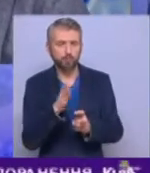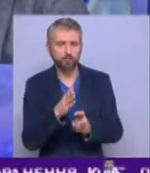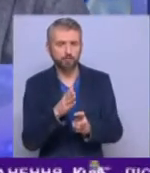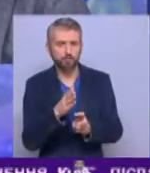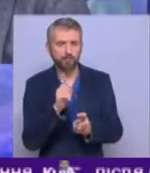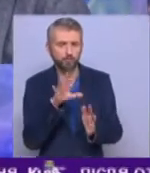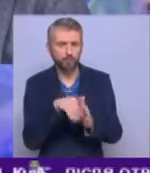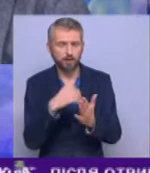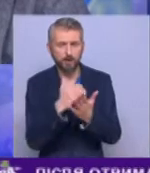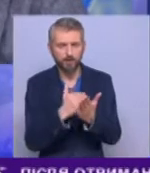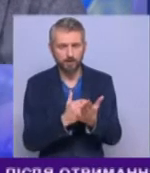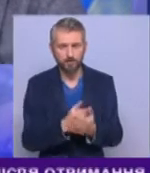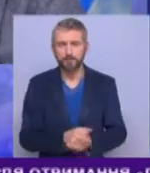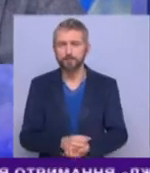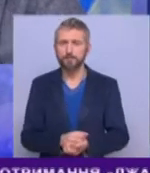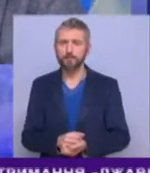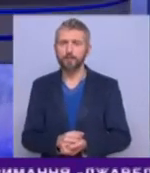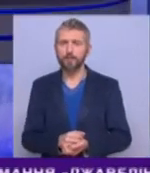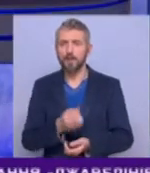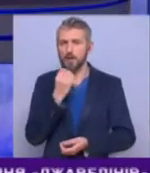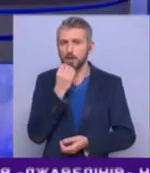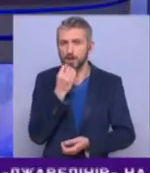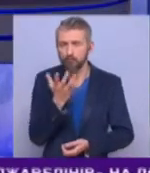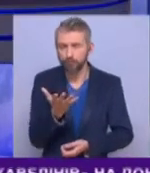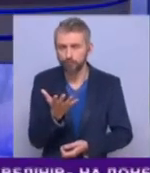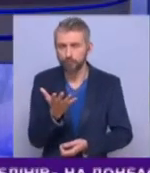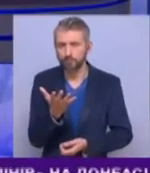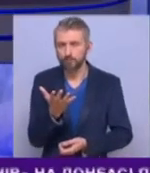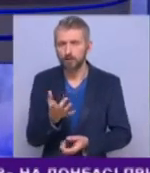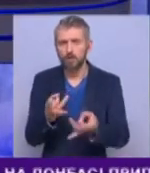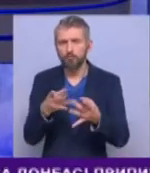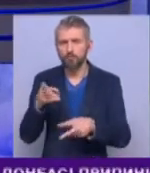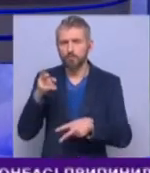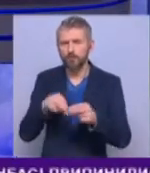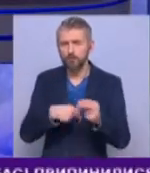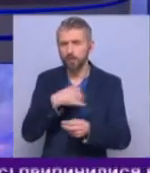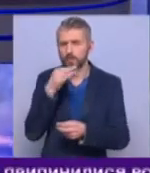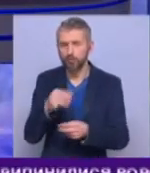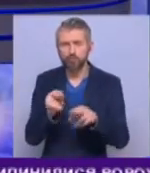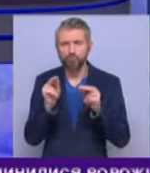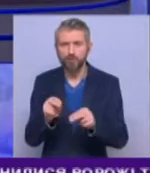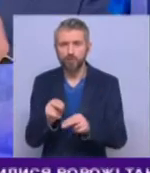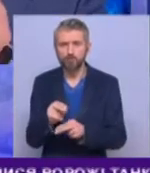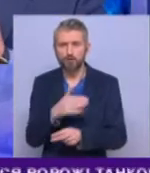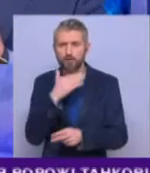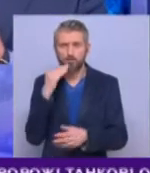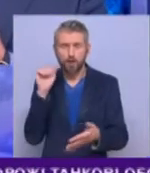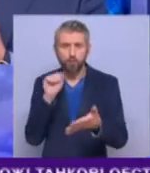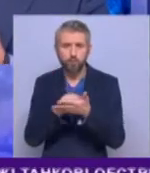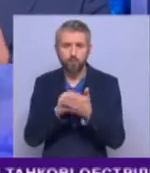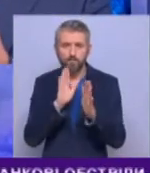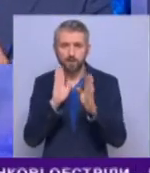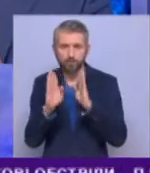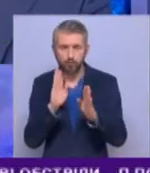їх в графік і відпрацьовувати. Пане Олеже, от, ну, хорошо, просто завершуючи, скажу чесно, що не один пост в Фейсбуці я особисто